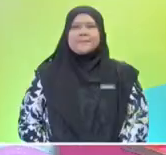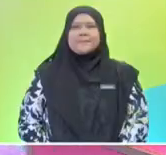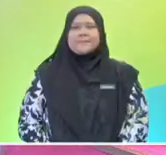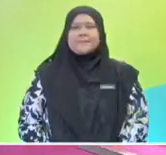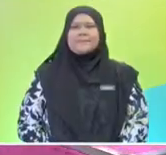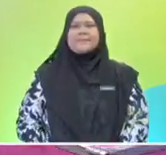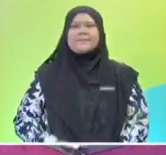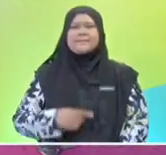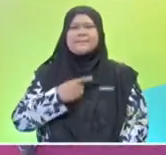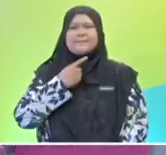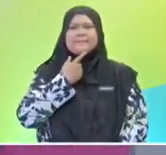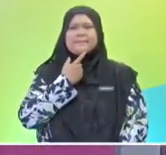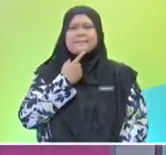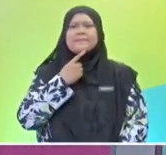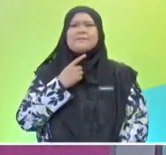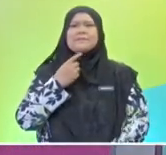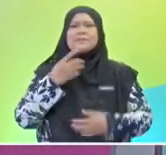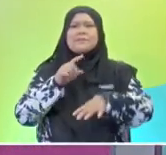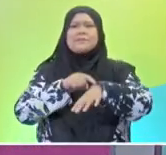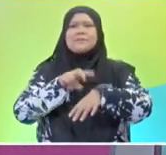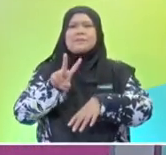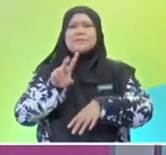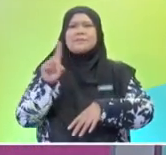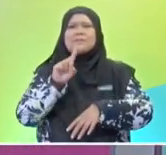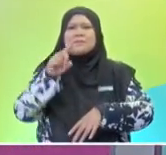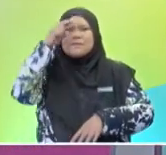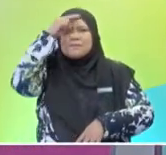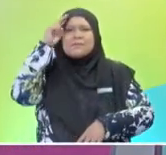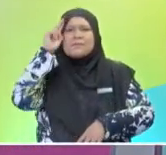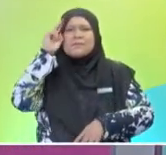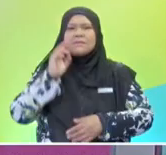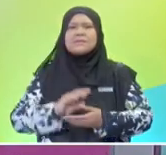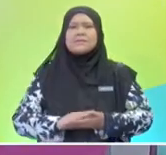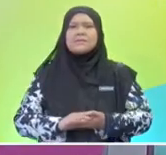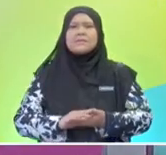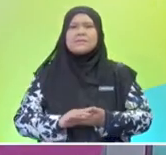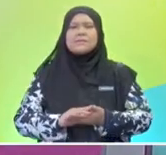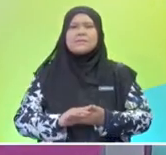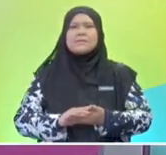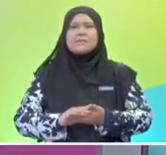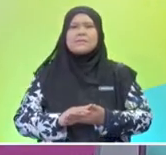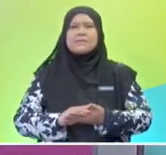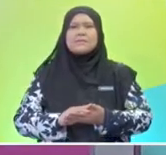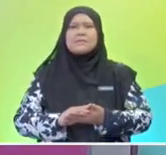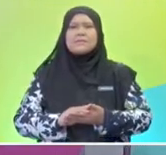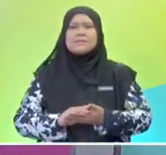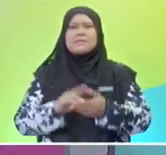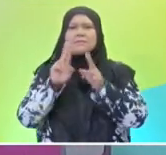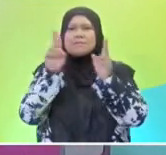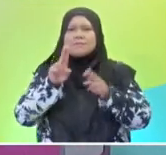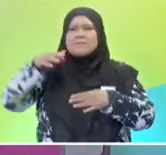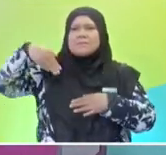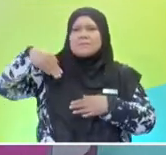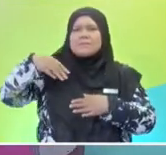Hai, dah pukul 2 ni. Mana pergi Anif ni? Ha, perhiasan pun belum siap